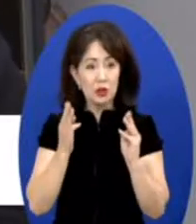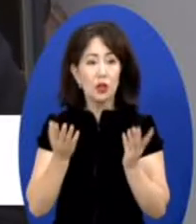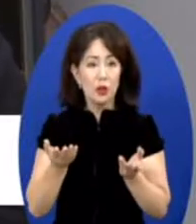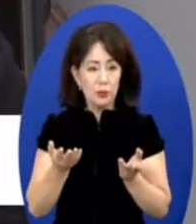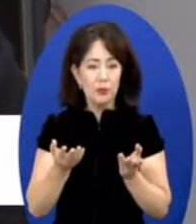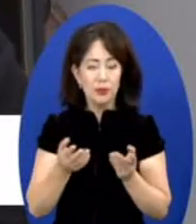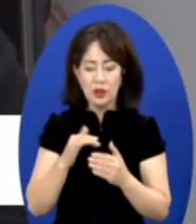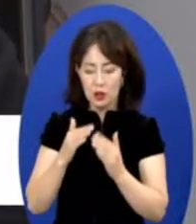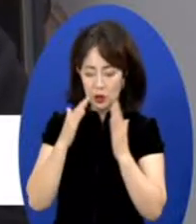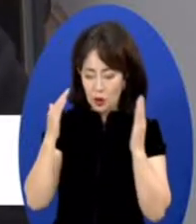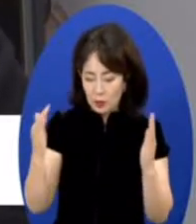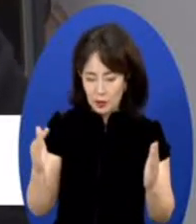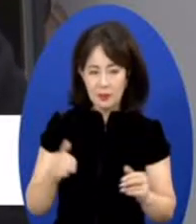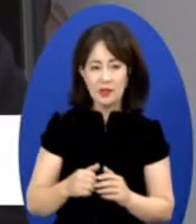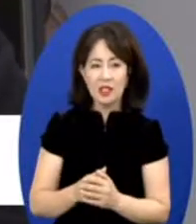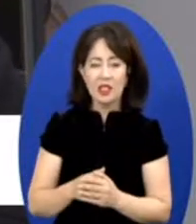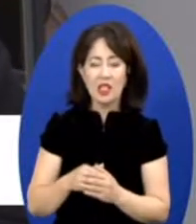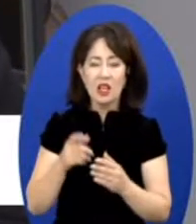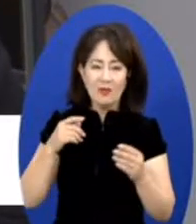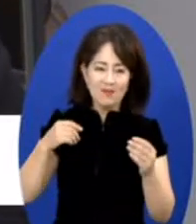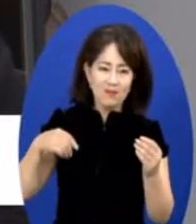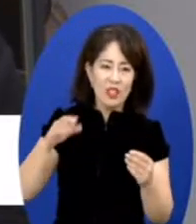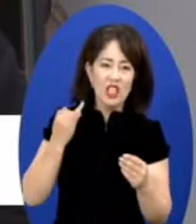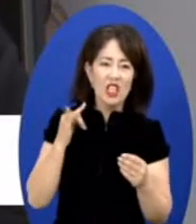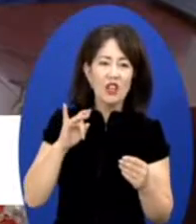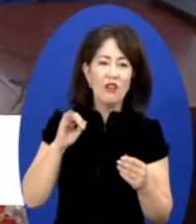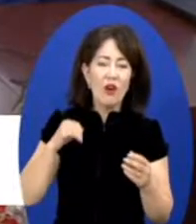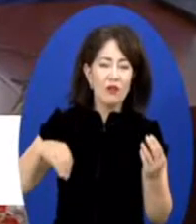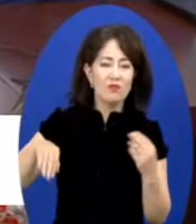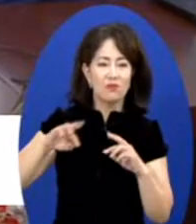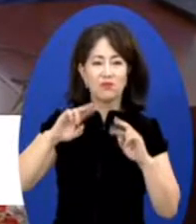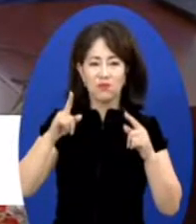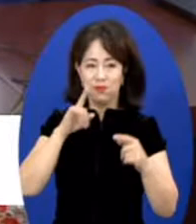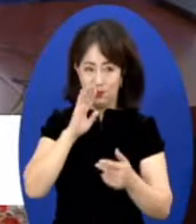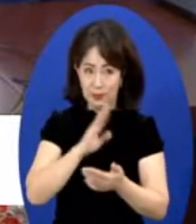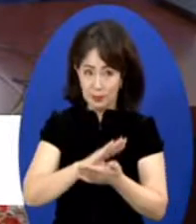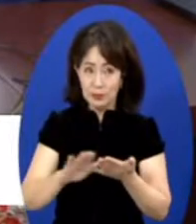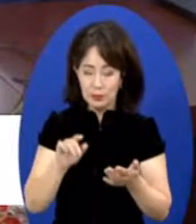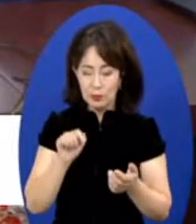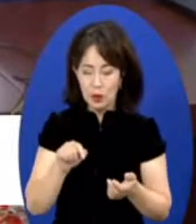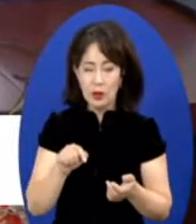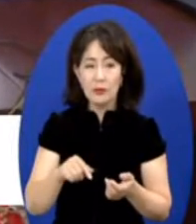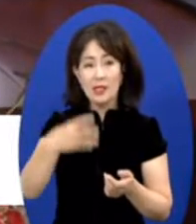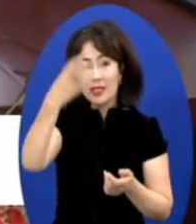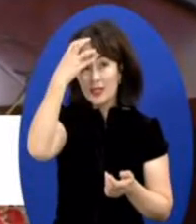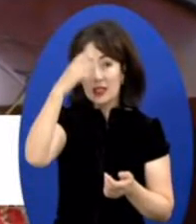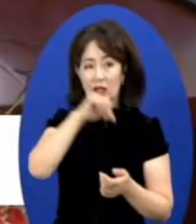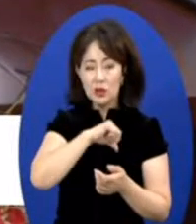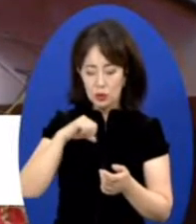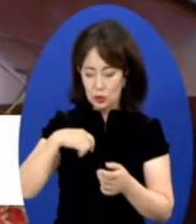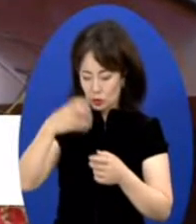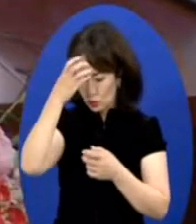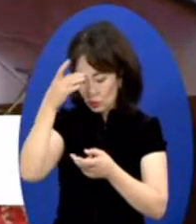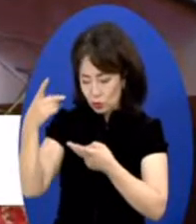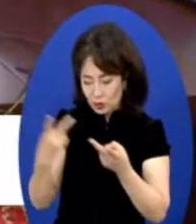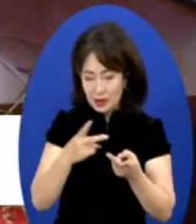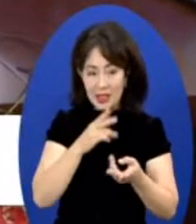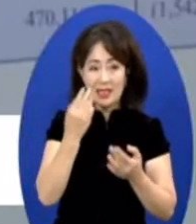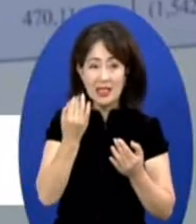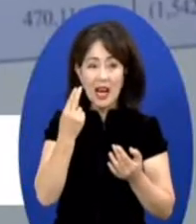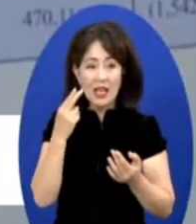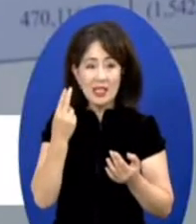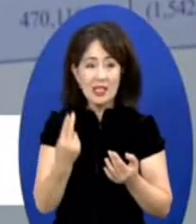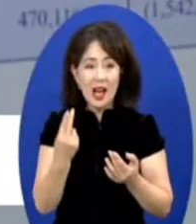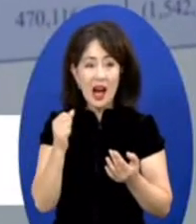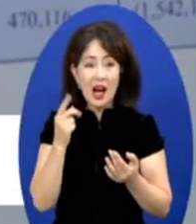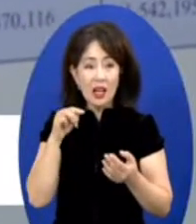юм. Том хэмжээний юм одоо реформинг хэмжээний юм зүйл болно. Засгийн газар төрийн үйлчилгээг захимжуулах ажлын хүрээнд өнгөрсөн